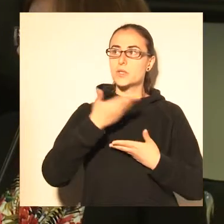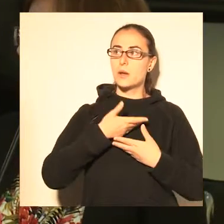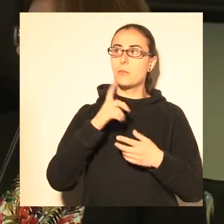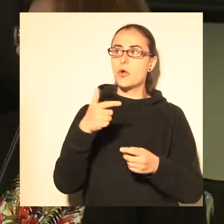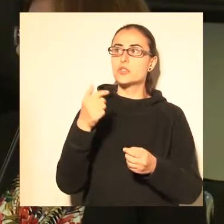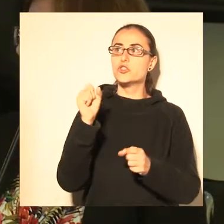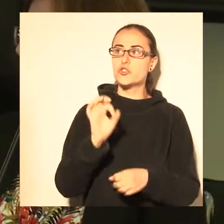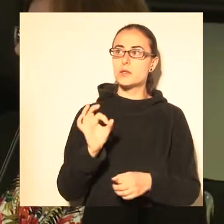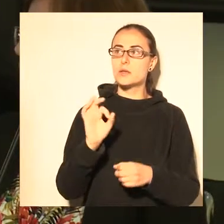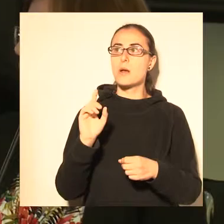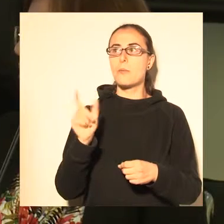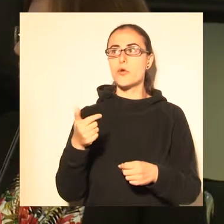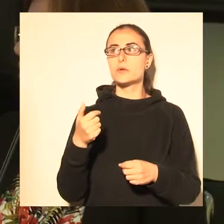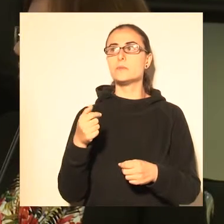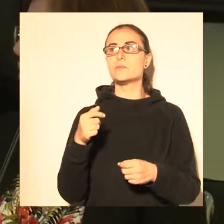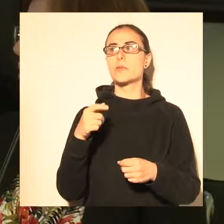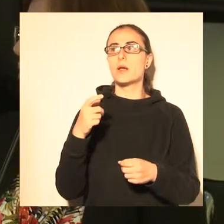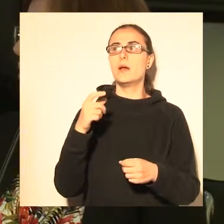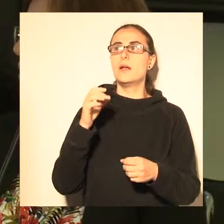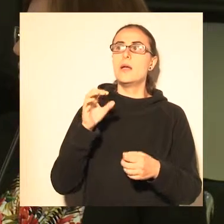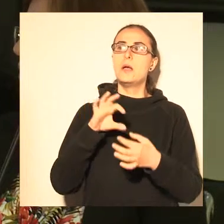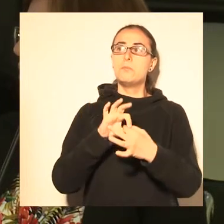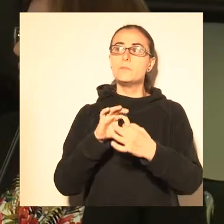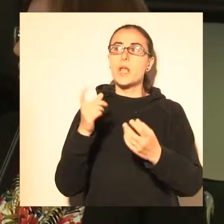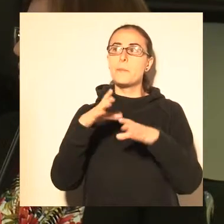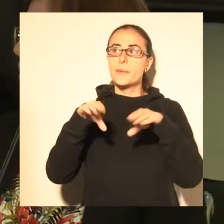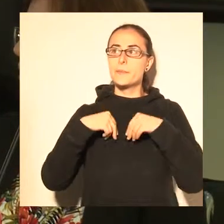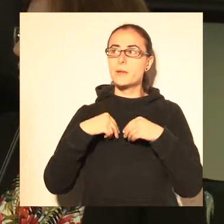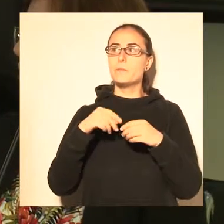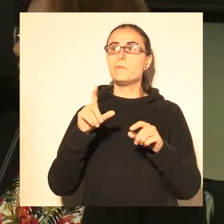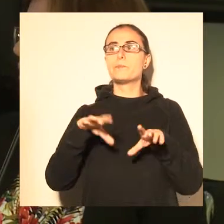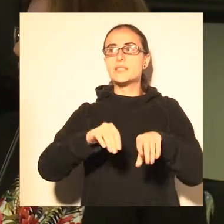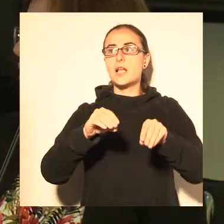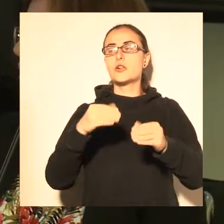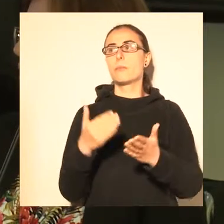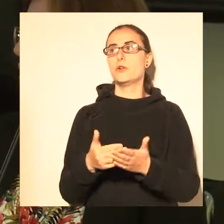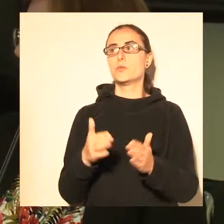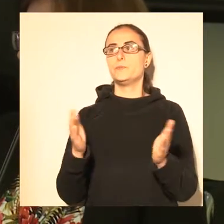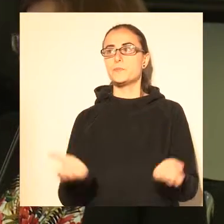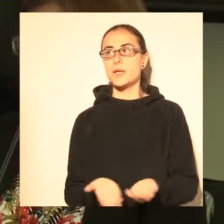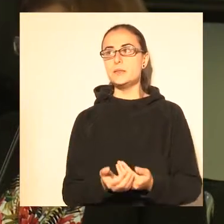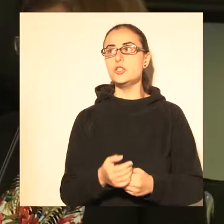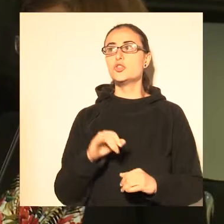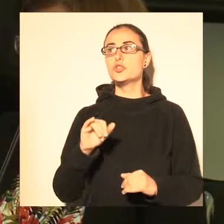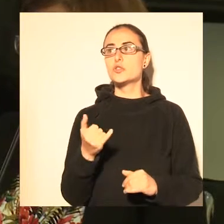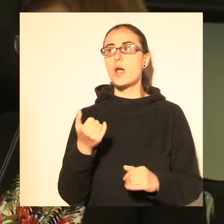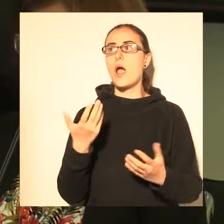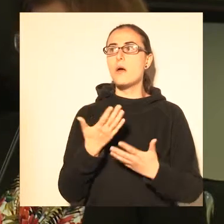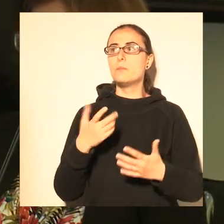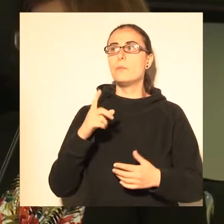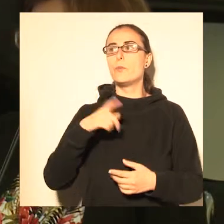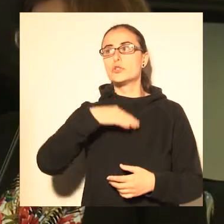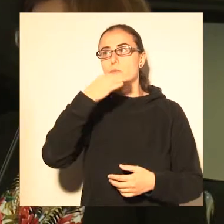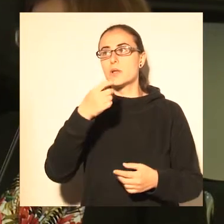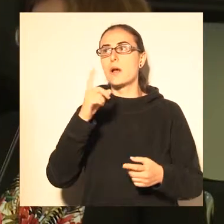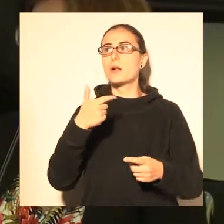6:00 deja am fost acolo cu echipă cu electricien de la RENEL pentru că pe mediul umed n am voie să umblu decât autorizat și am